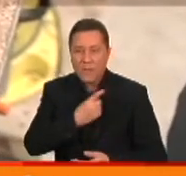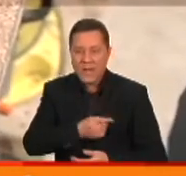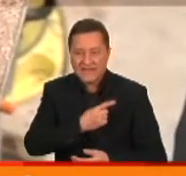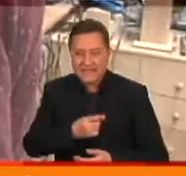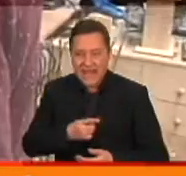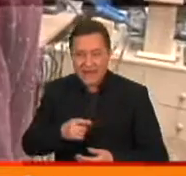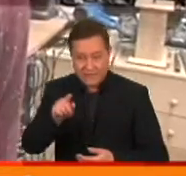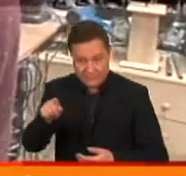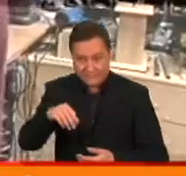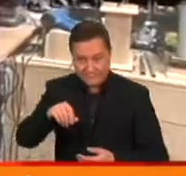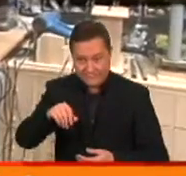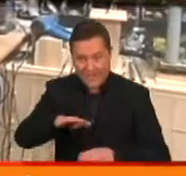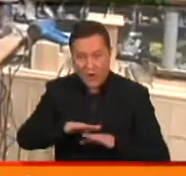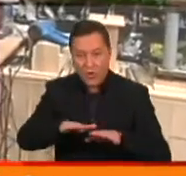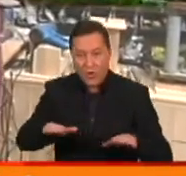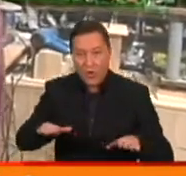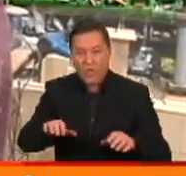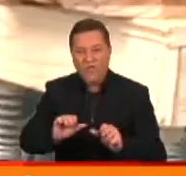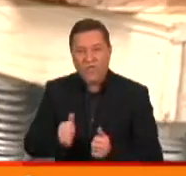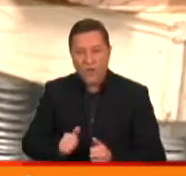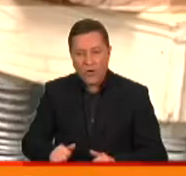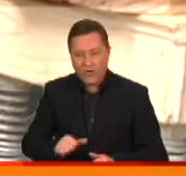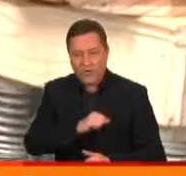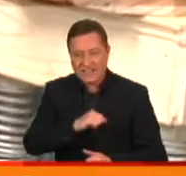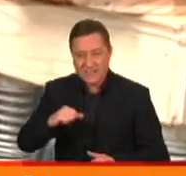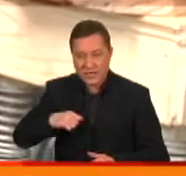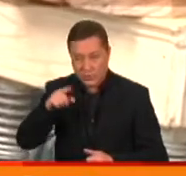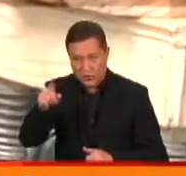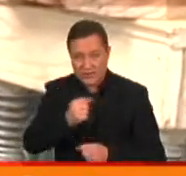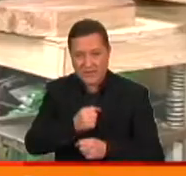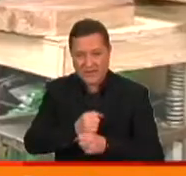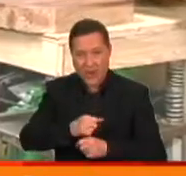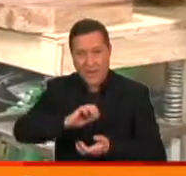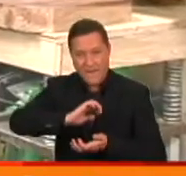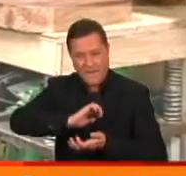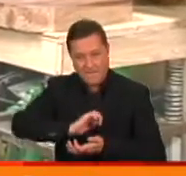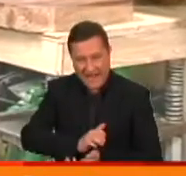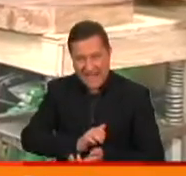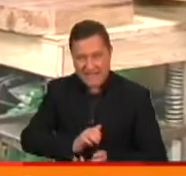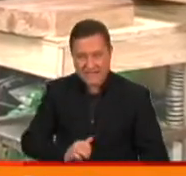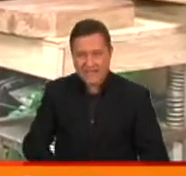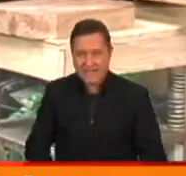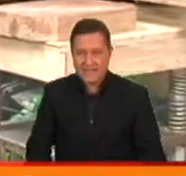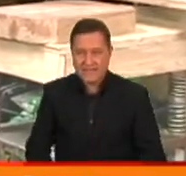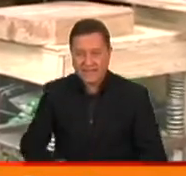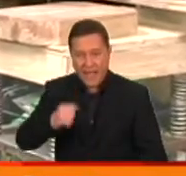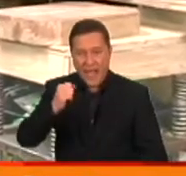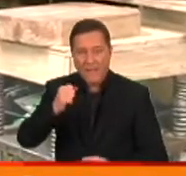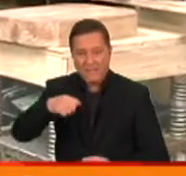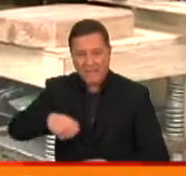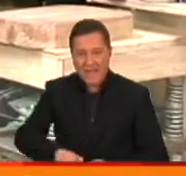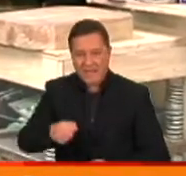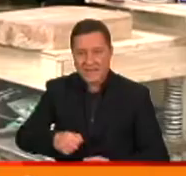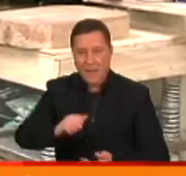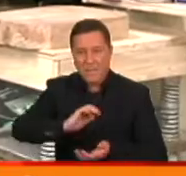Кавові відходи вкладає у форму та ставить під самотужки спроєктований прес. Але ж треба якимось чином і склеїти, так?